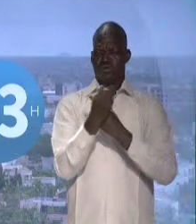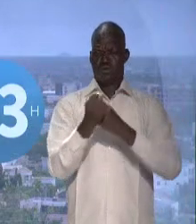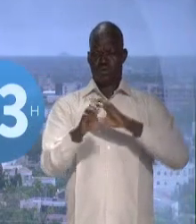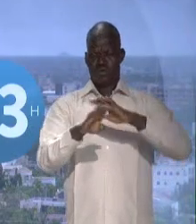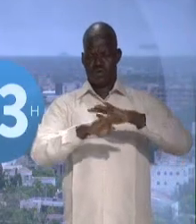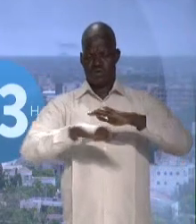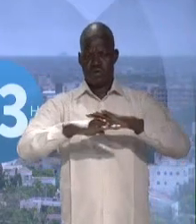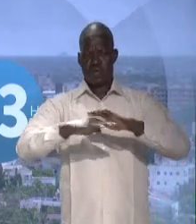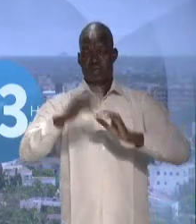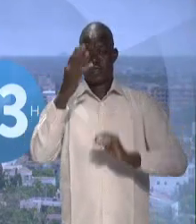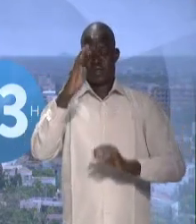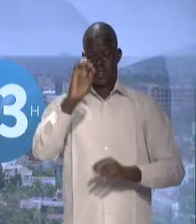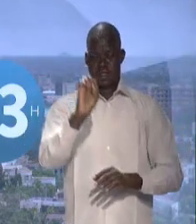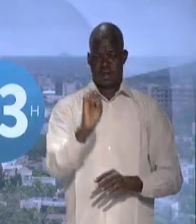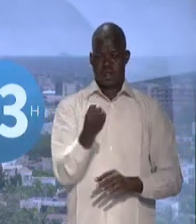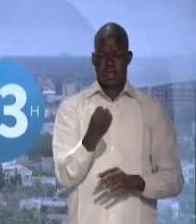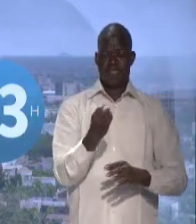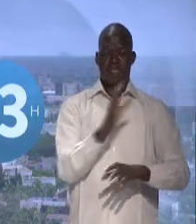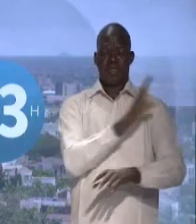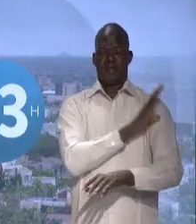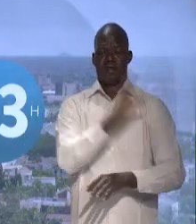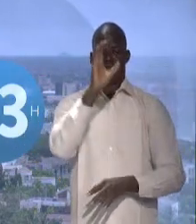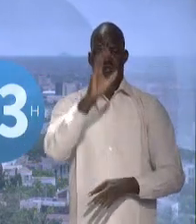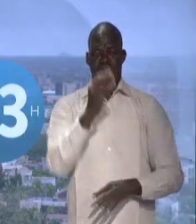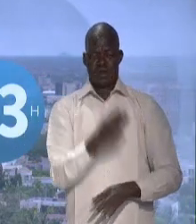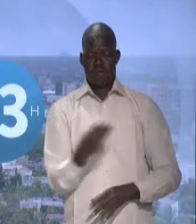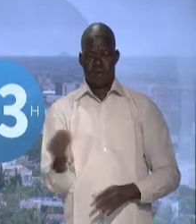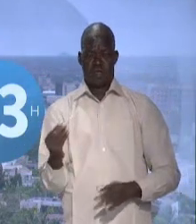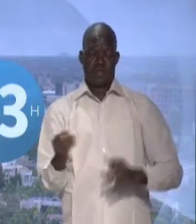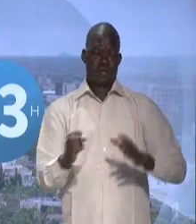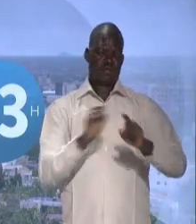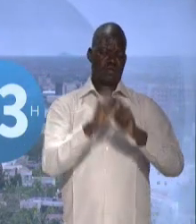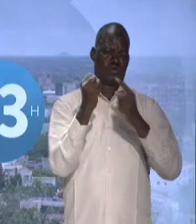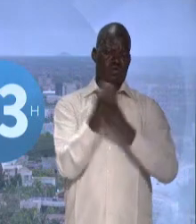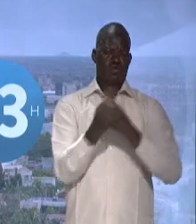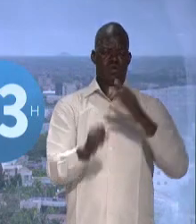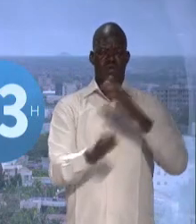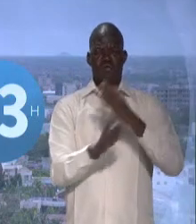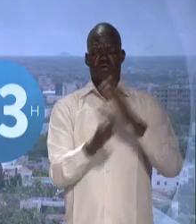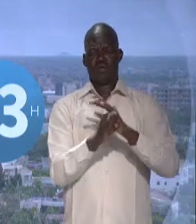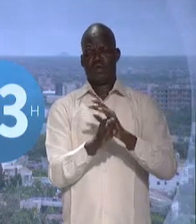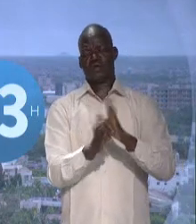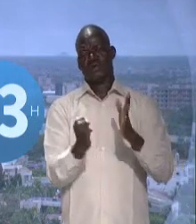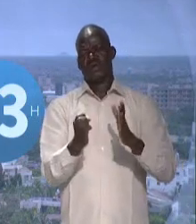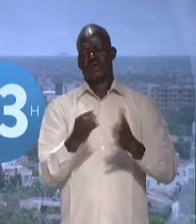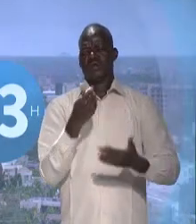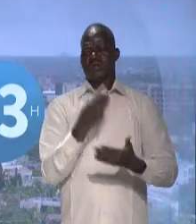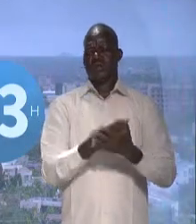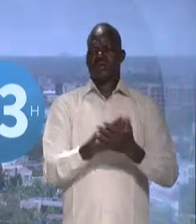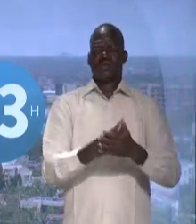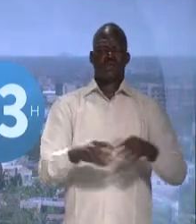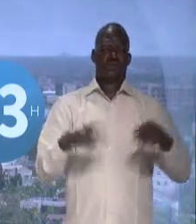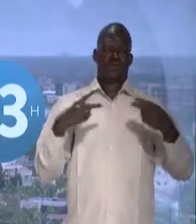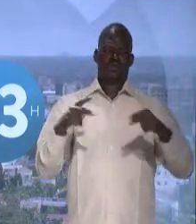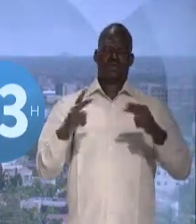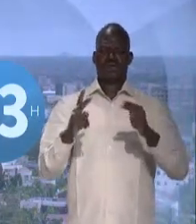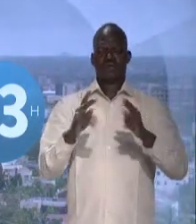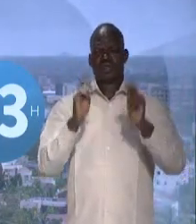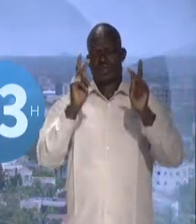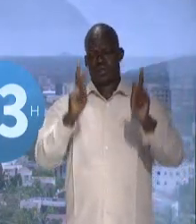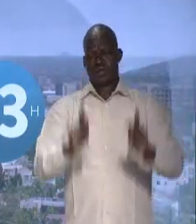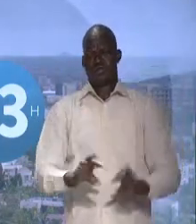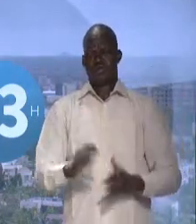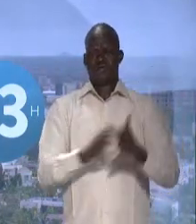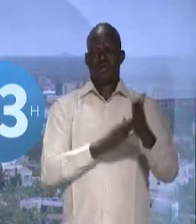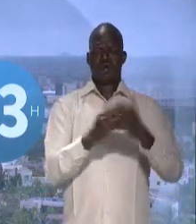Le quatrième pilier, c'est renforcer les moyens socio-économiques des activités génératrices de revenus, notamment des personnes les plus vulnérables.